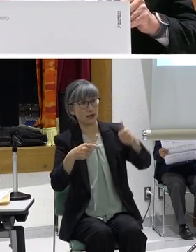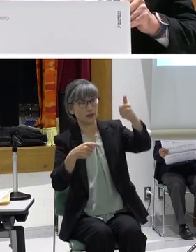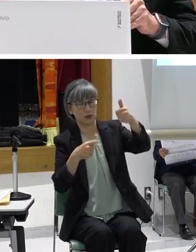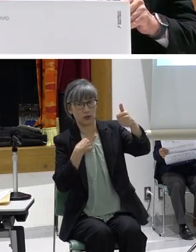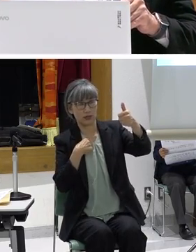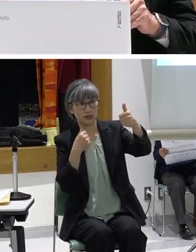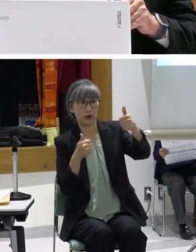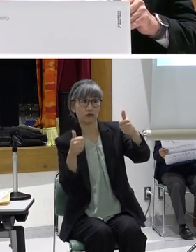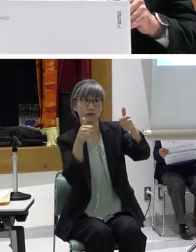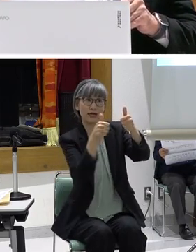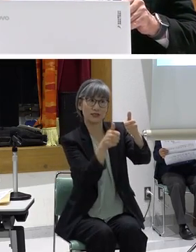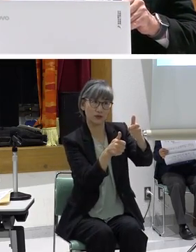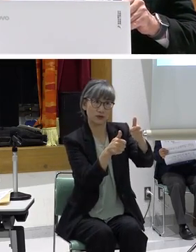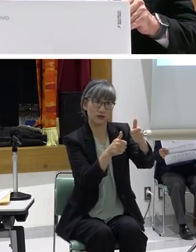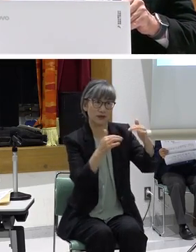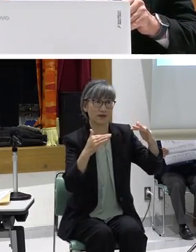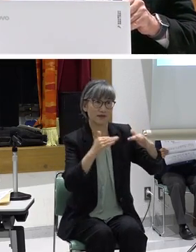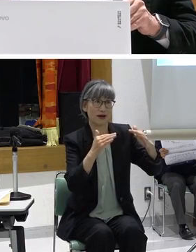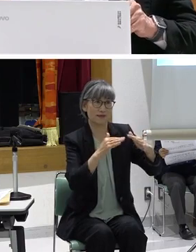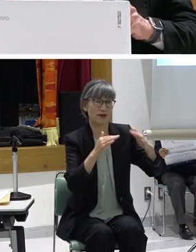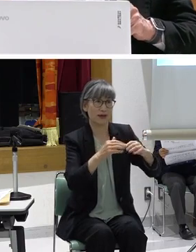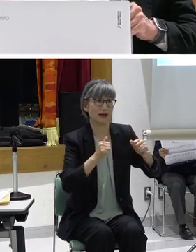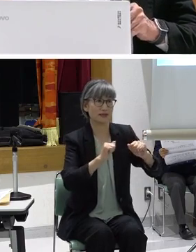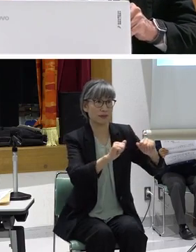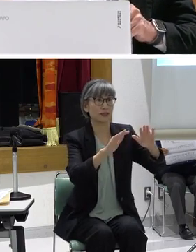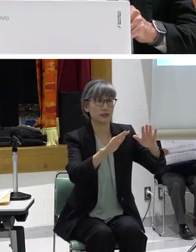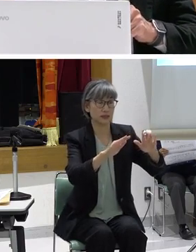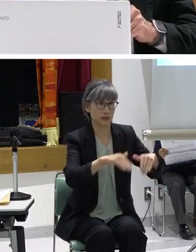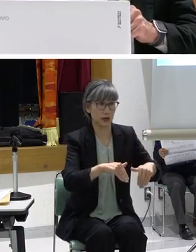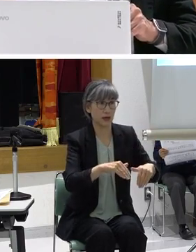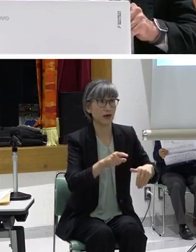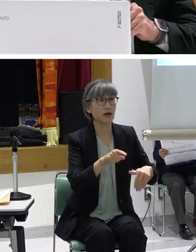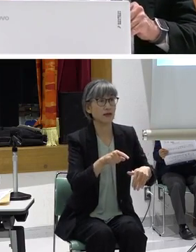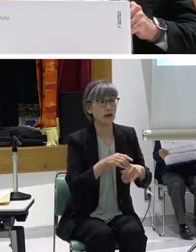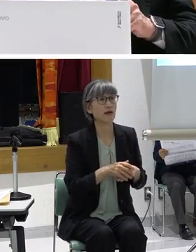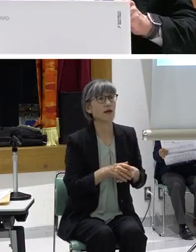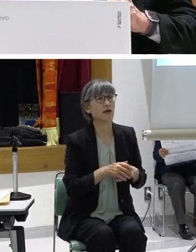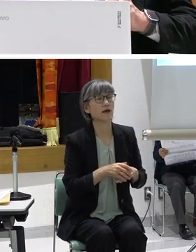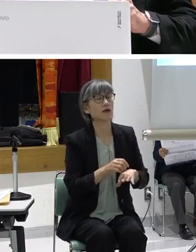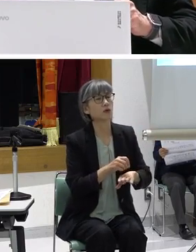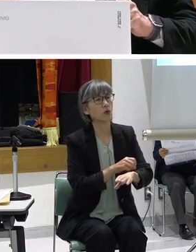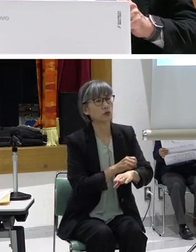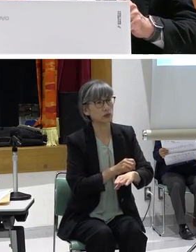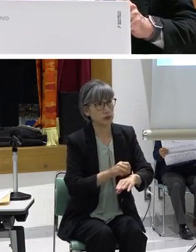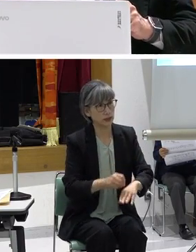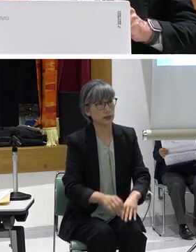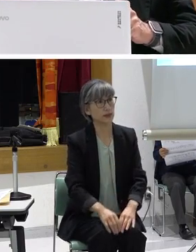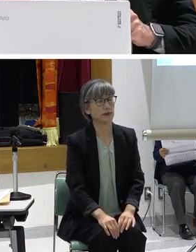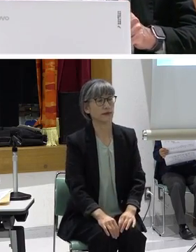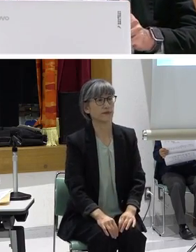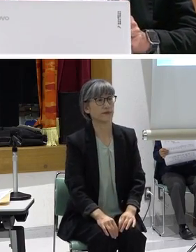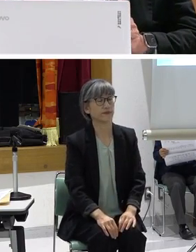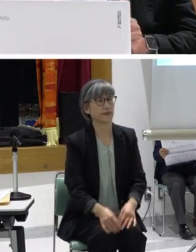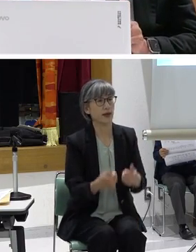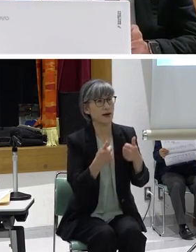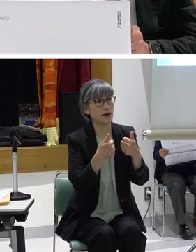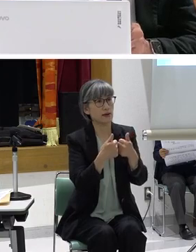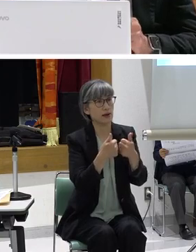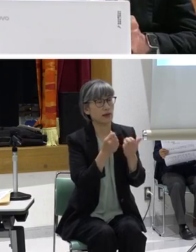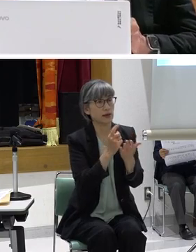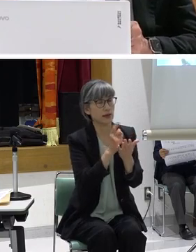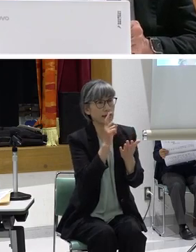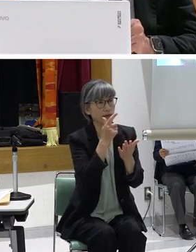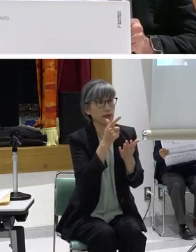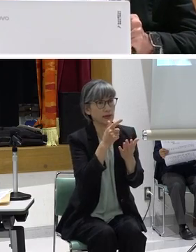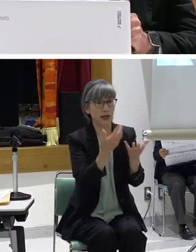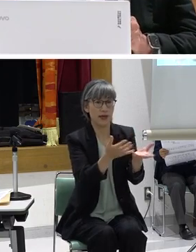で、議論を進めてきたんですけれども、特にですね、この会議だけじゃなくて団体